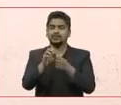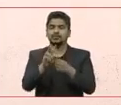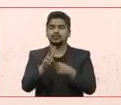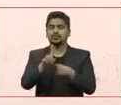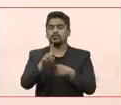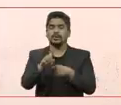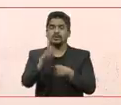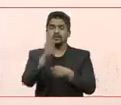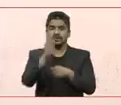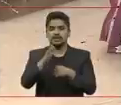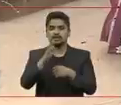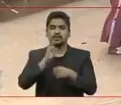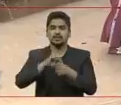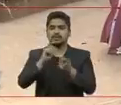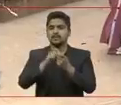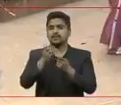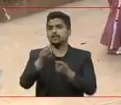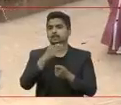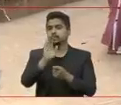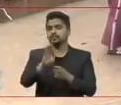छ। यो चाहिँ मेजर हो।